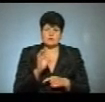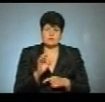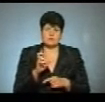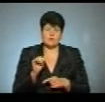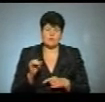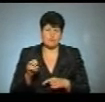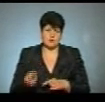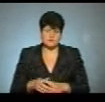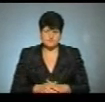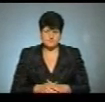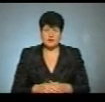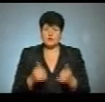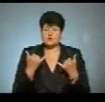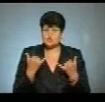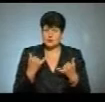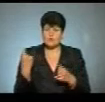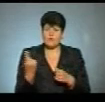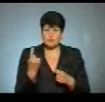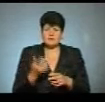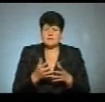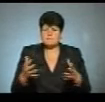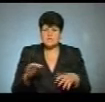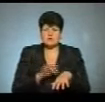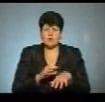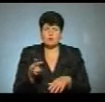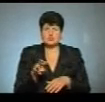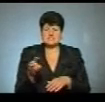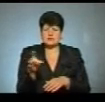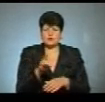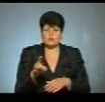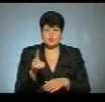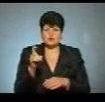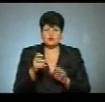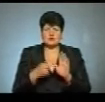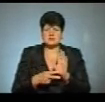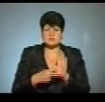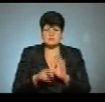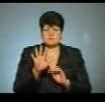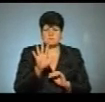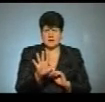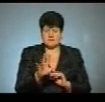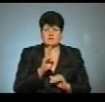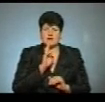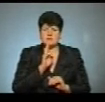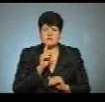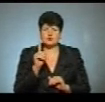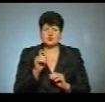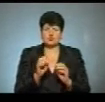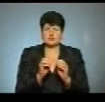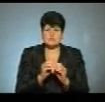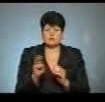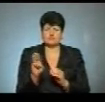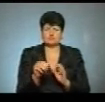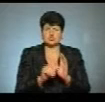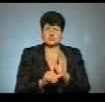Богомол. На сьогодні в області найбільше хворих у Монастириському районі – 175, у Кременецькому – 110,